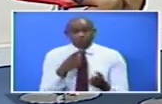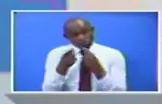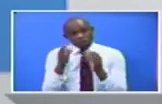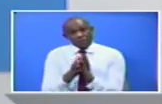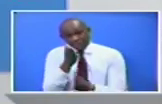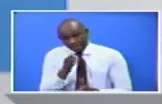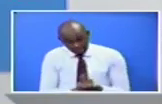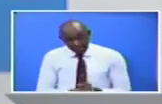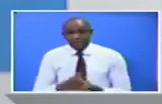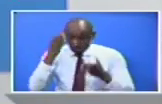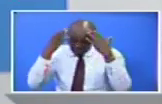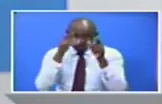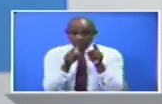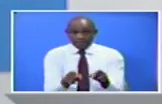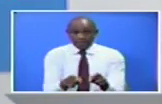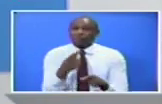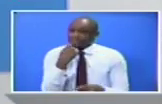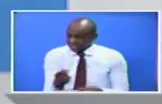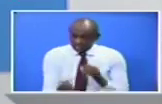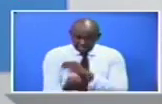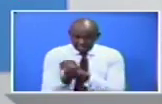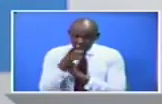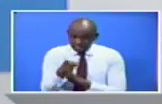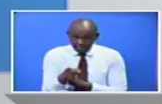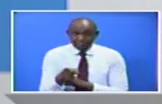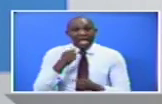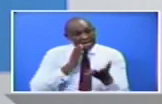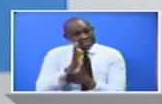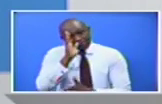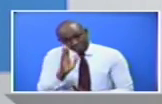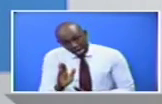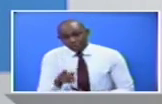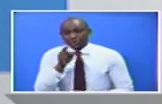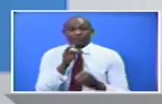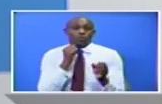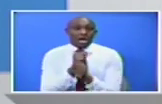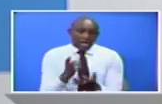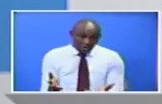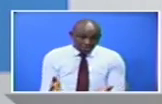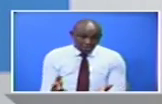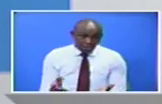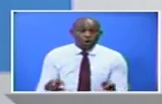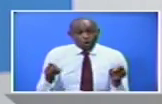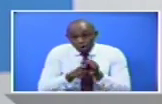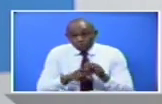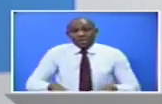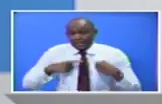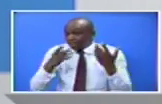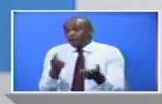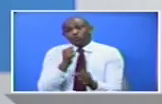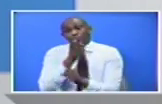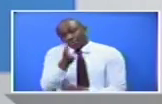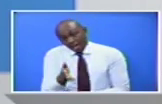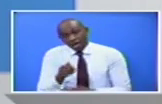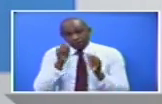kuwaongelesha, kuwahamasisha, huwa tunawaelezea baadhi ya haki zao kama wafanyikazi na pia jinsi wataishi kazini